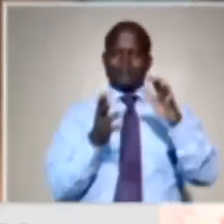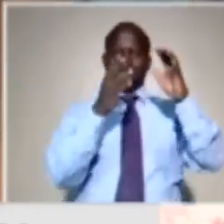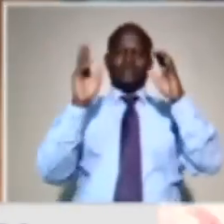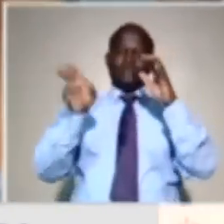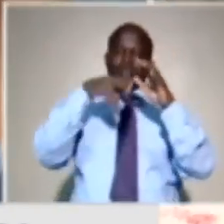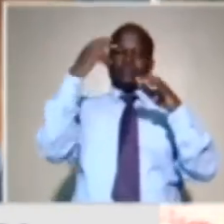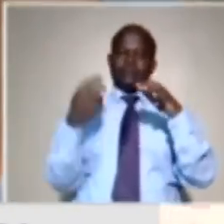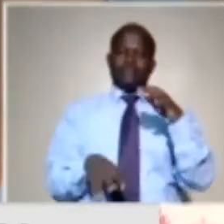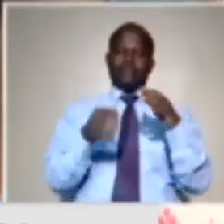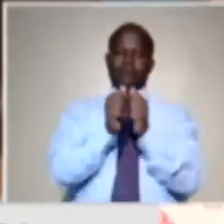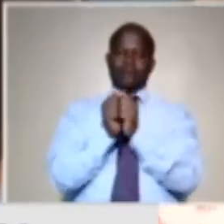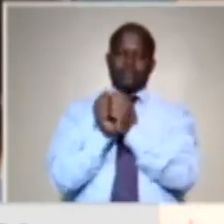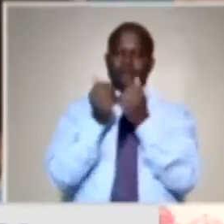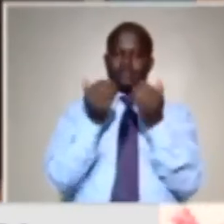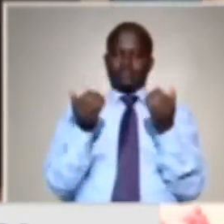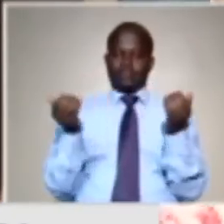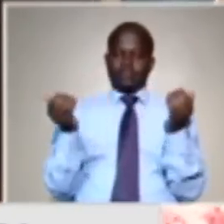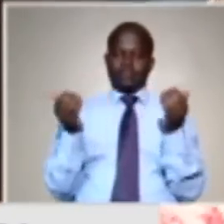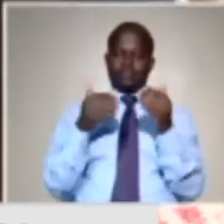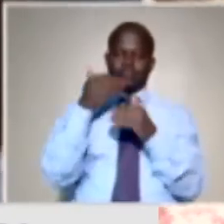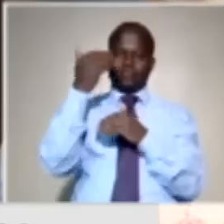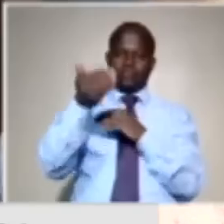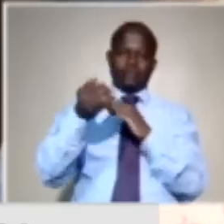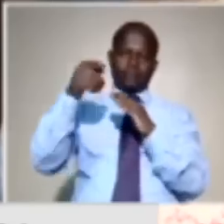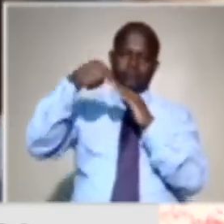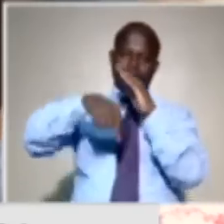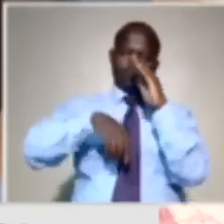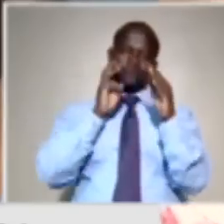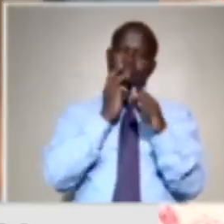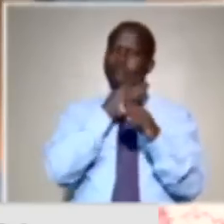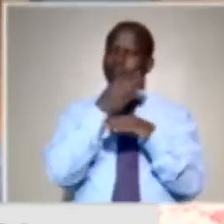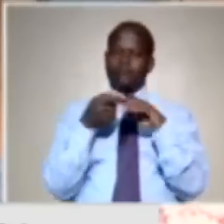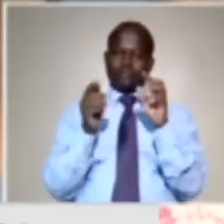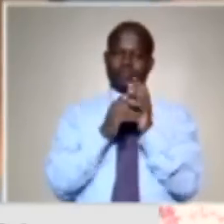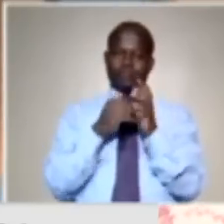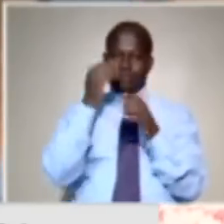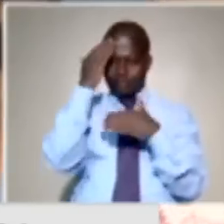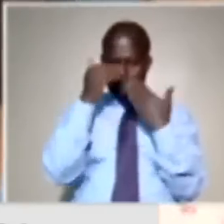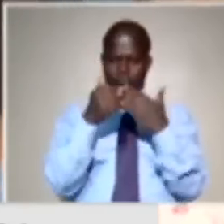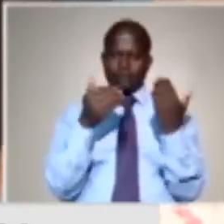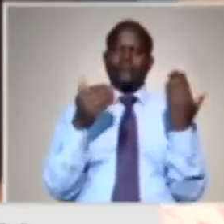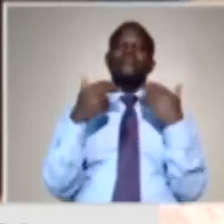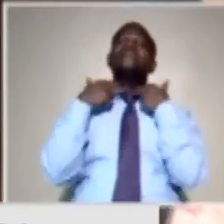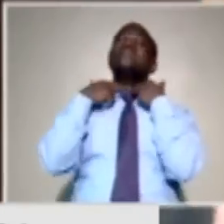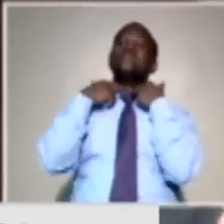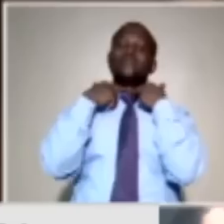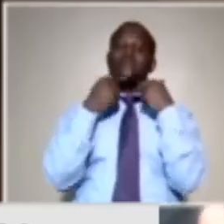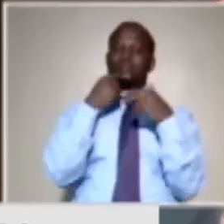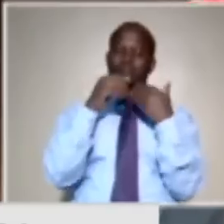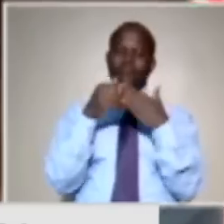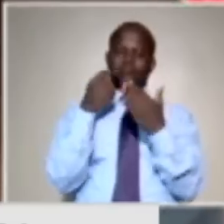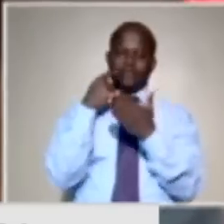hasi n'umwana ubwo mpita njya munsi mu mazi ngeramo nkumva ibiti biri kuniga arambirandura ko